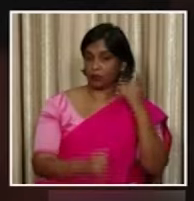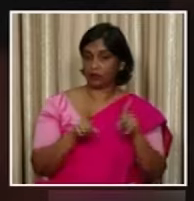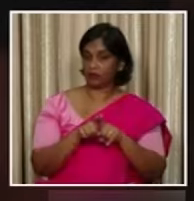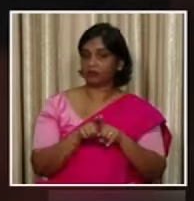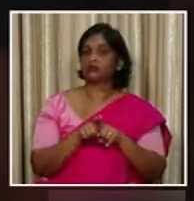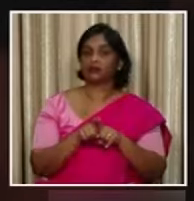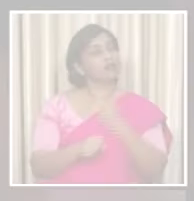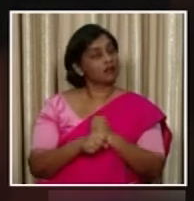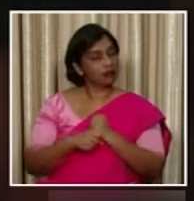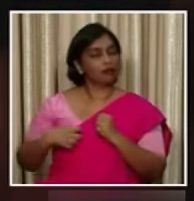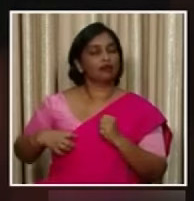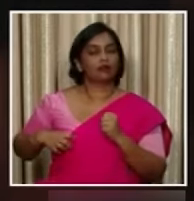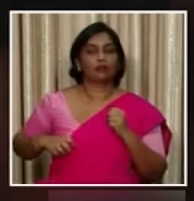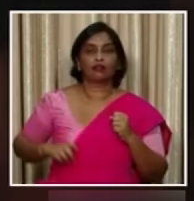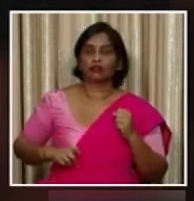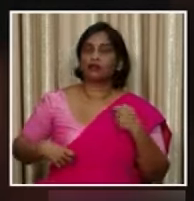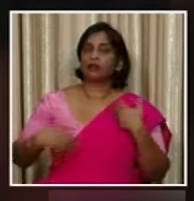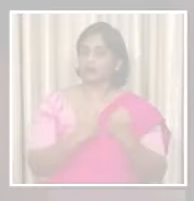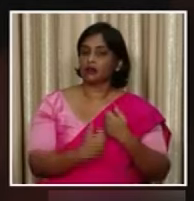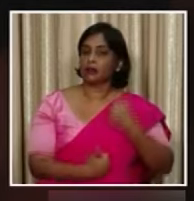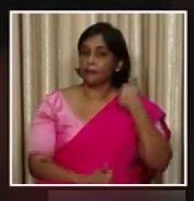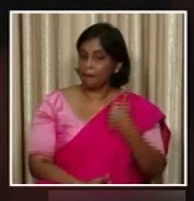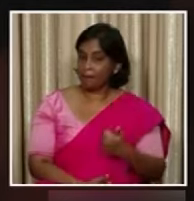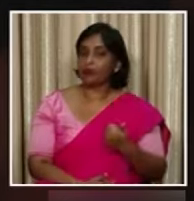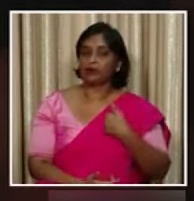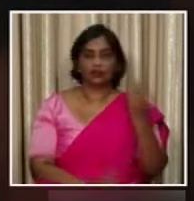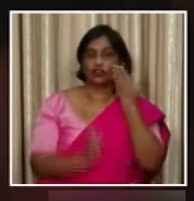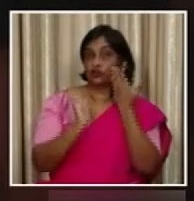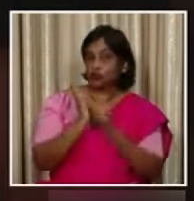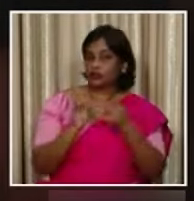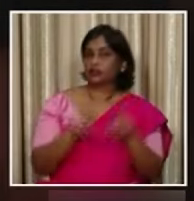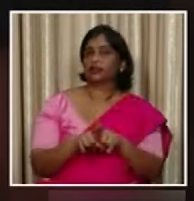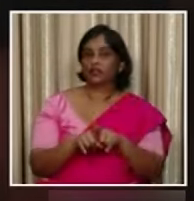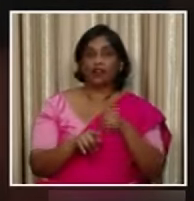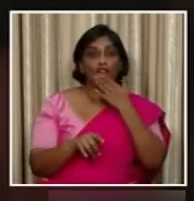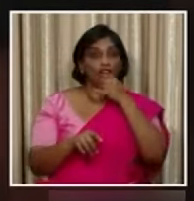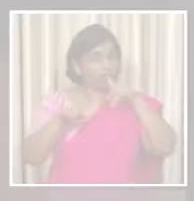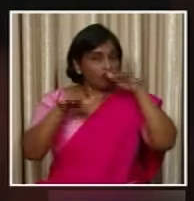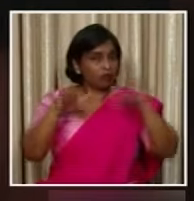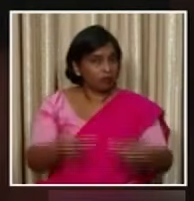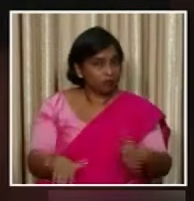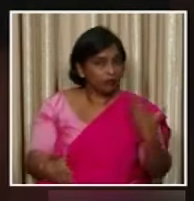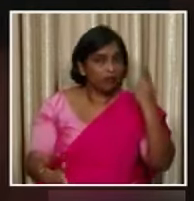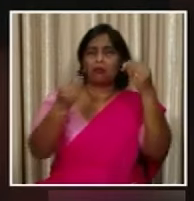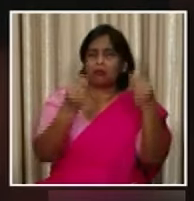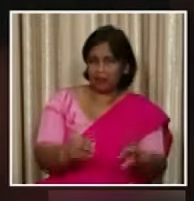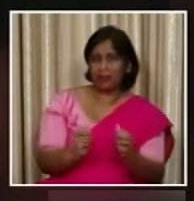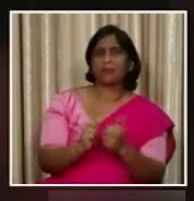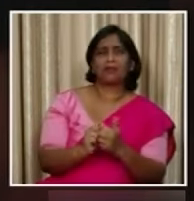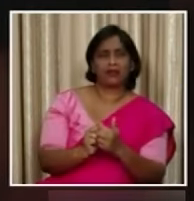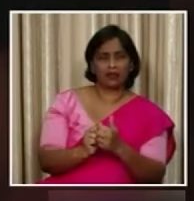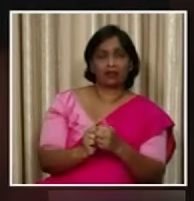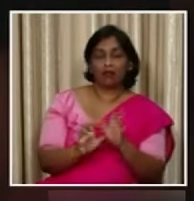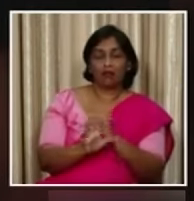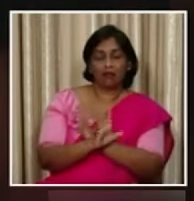පරිදි රජයට පවරා ගැනීම සුදුසු බව නිරීක්ෂණය කරමි. වතුර බහින්නේ නැතුව තිබිච්ච සරල ගැටලුව